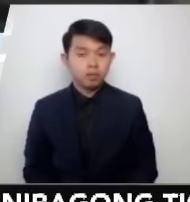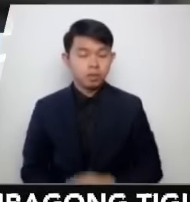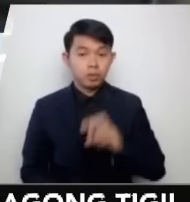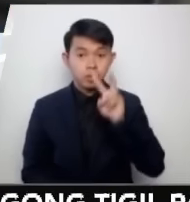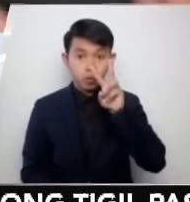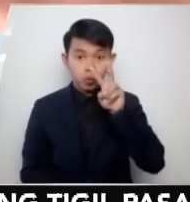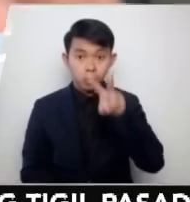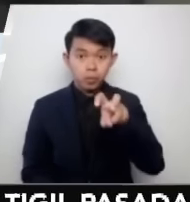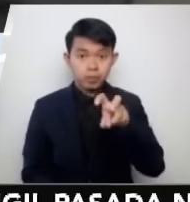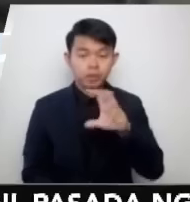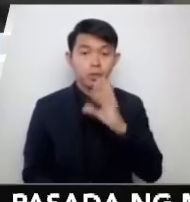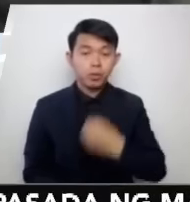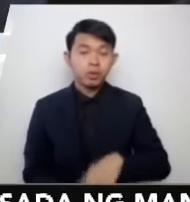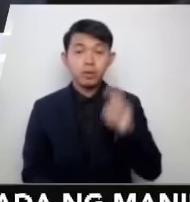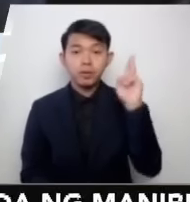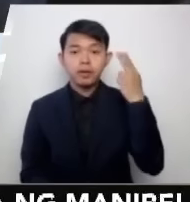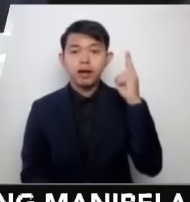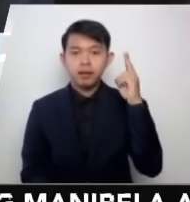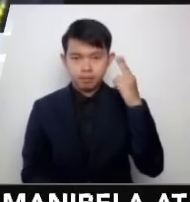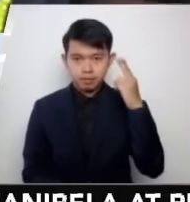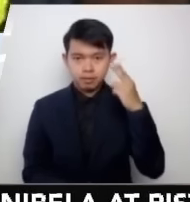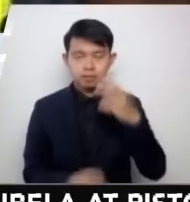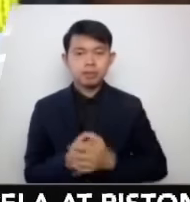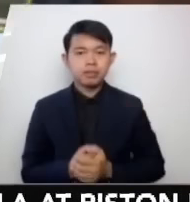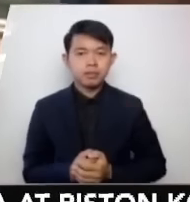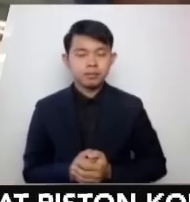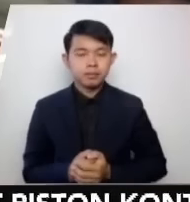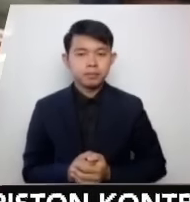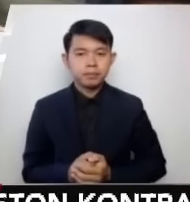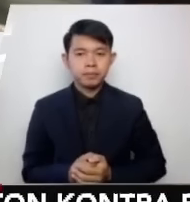42 anyos na biktima. Walang awang pumatay ito eh.